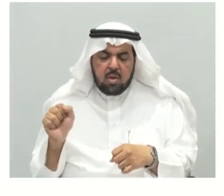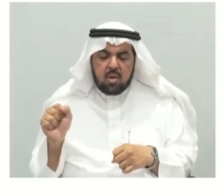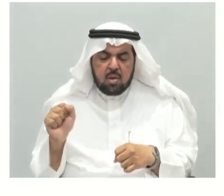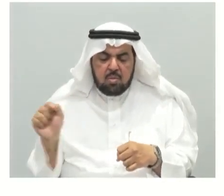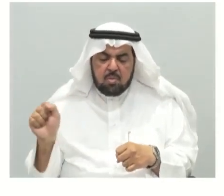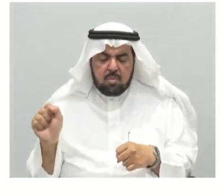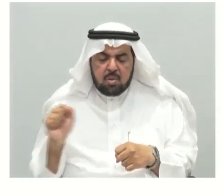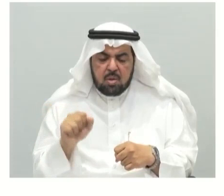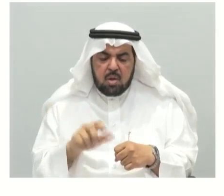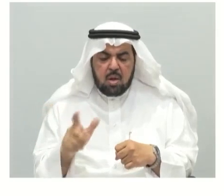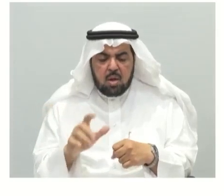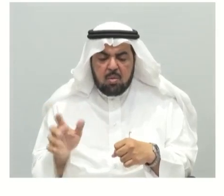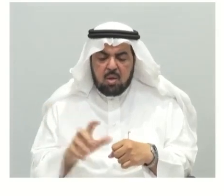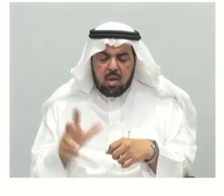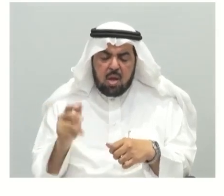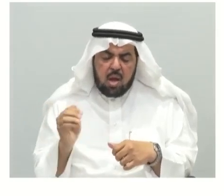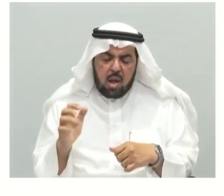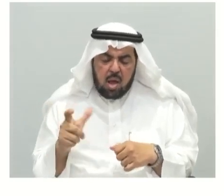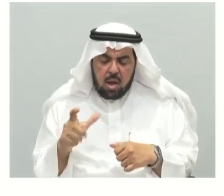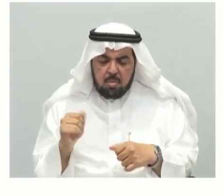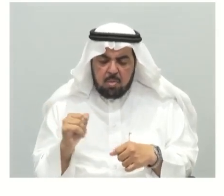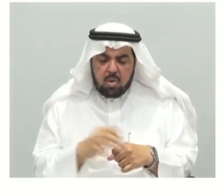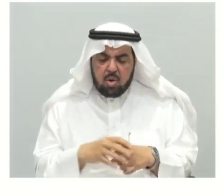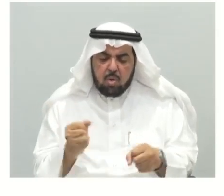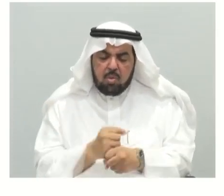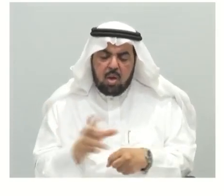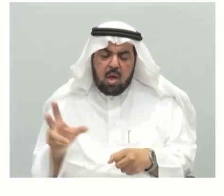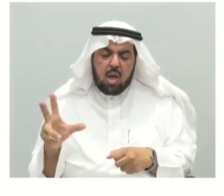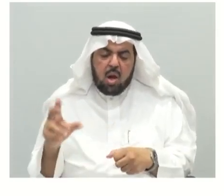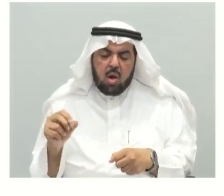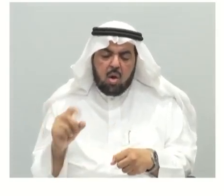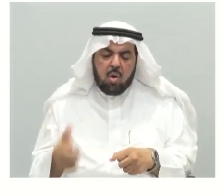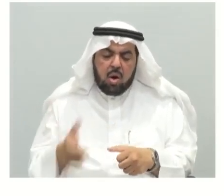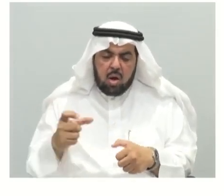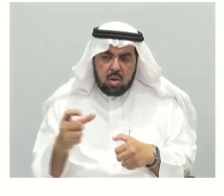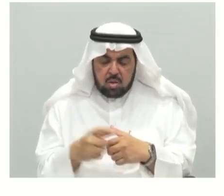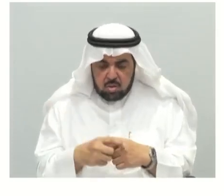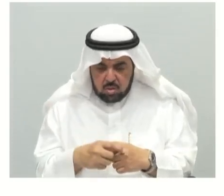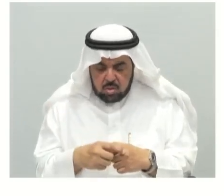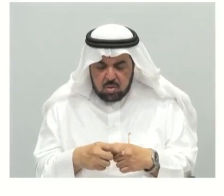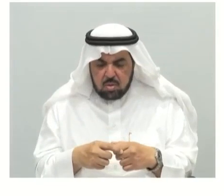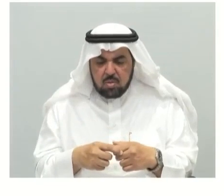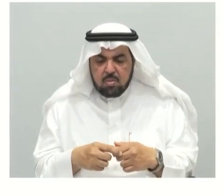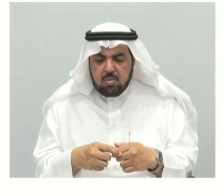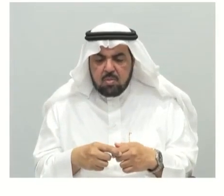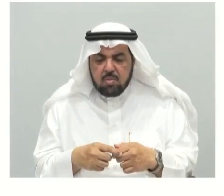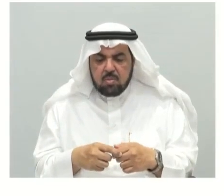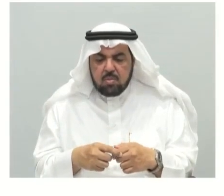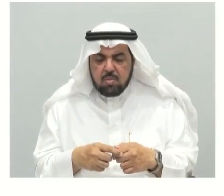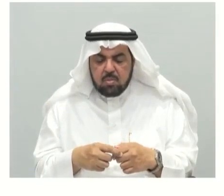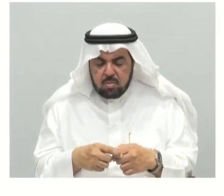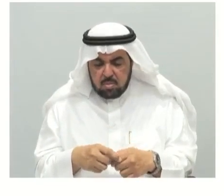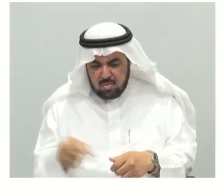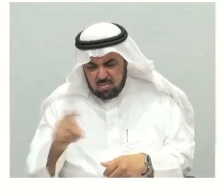اللايم لا يقوم بها الحلم وانما يقوم القراد بنقل هذه البكتيريا المسببه لهذا المرض في